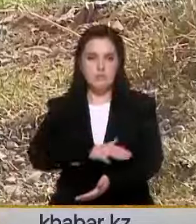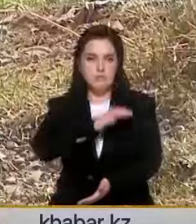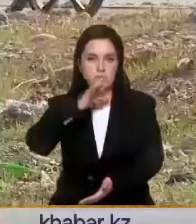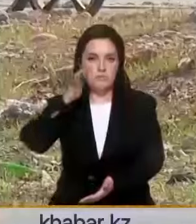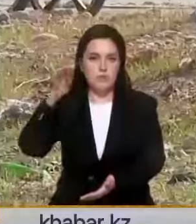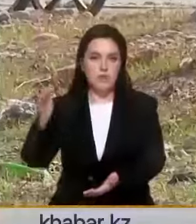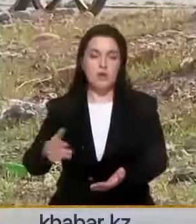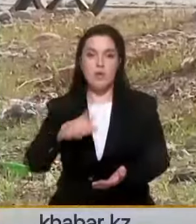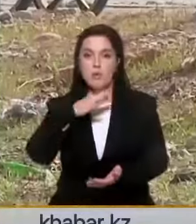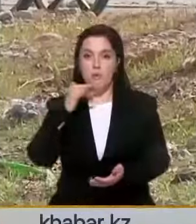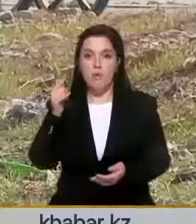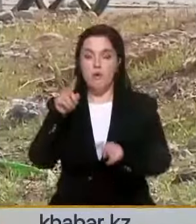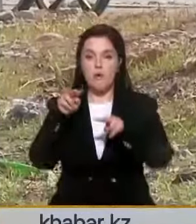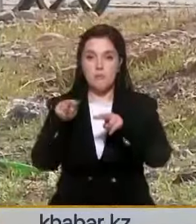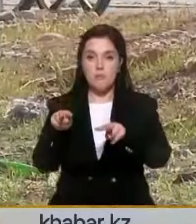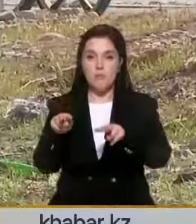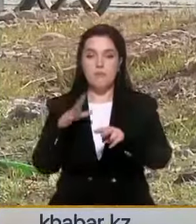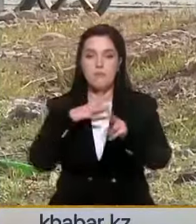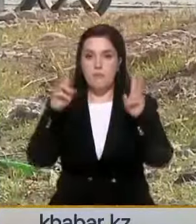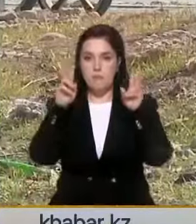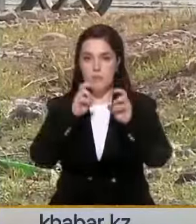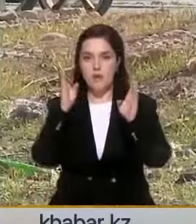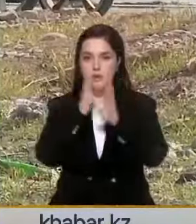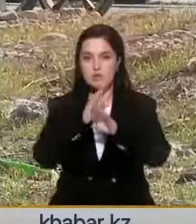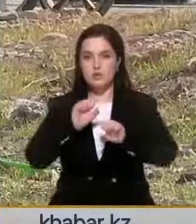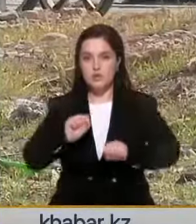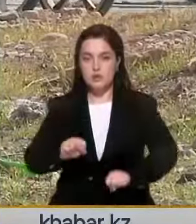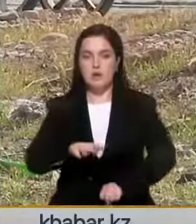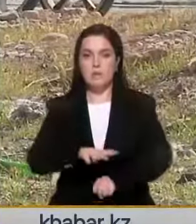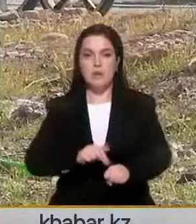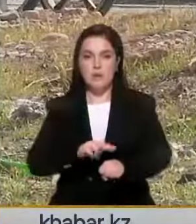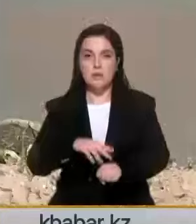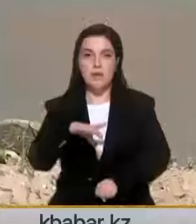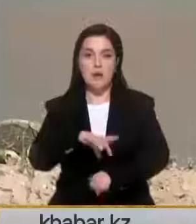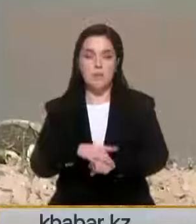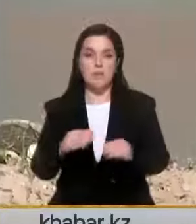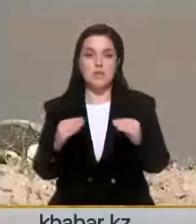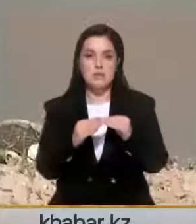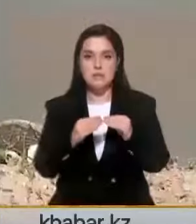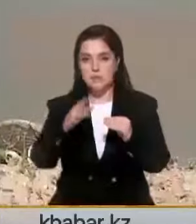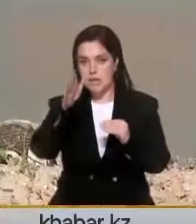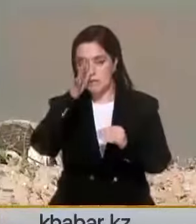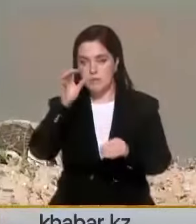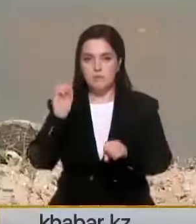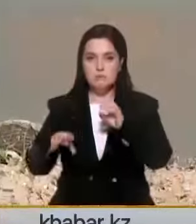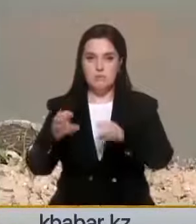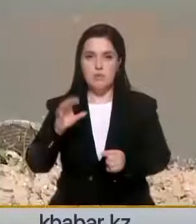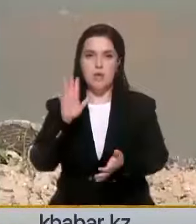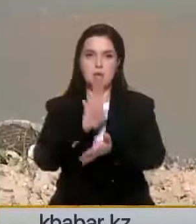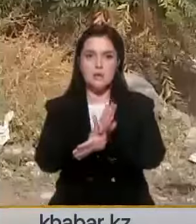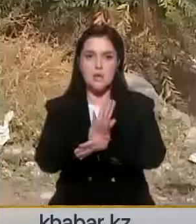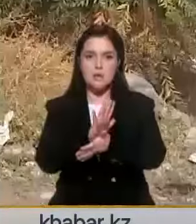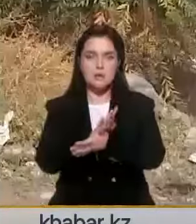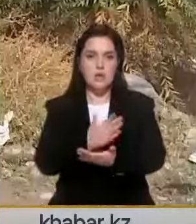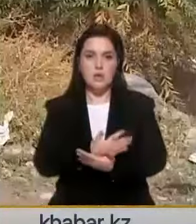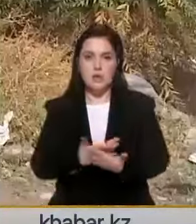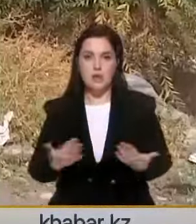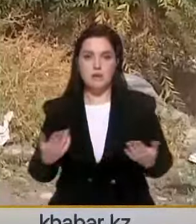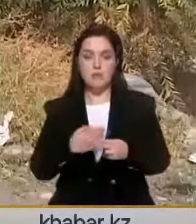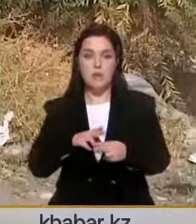участках накопились отходы во время мониторинга экологи и полицейские обнаружили 10 незаконных свалок заполненных строительным мусором и бытовыми